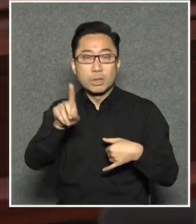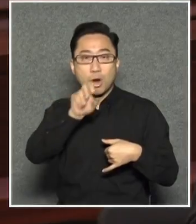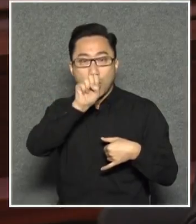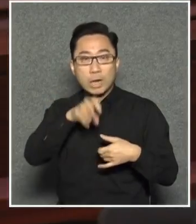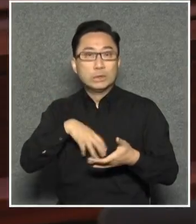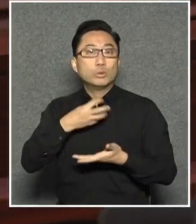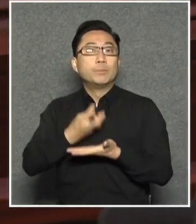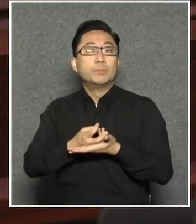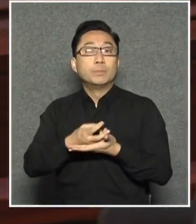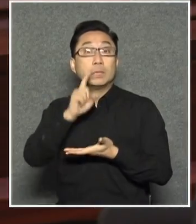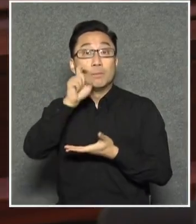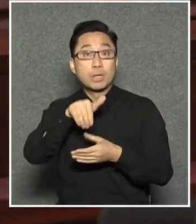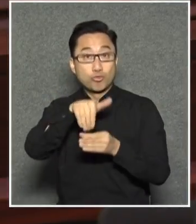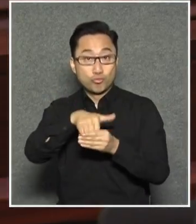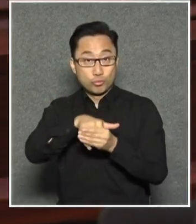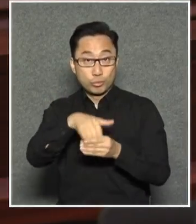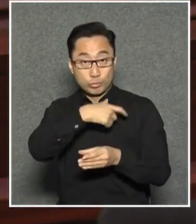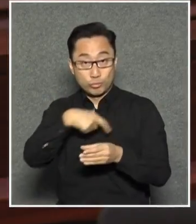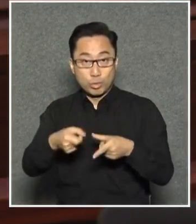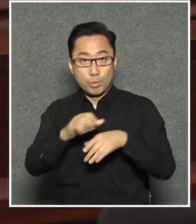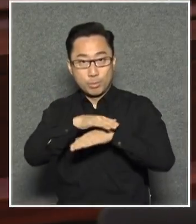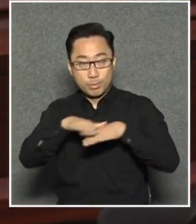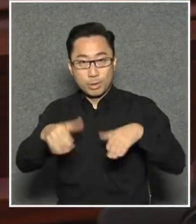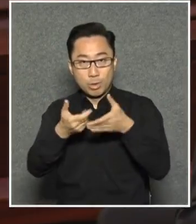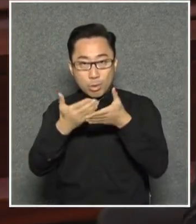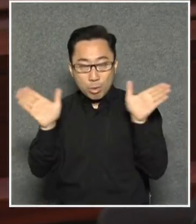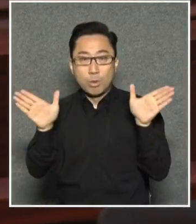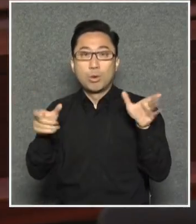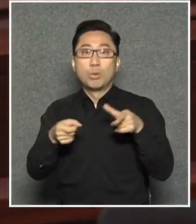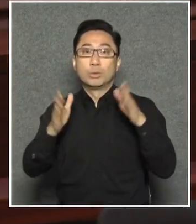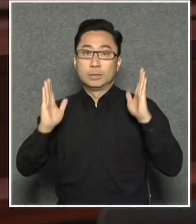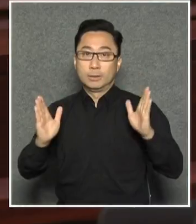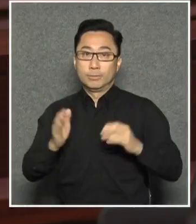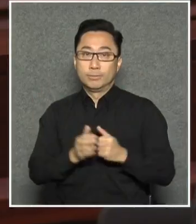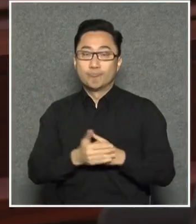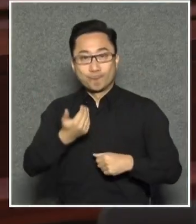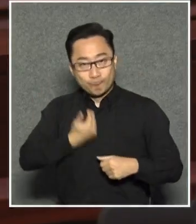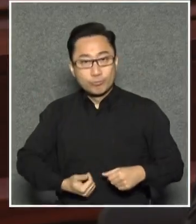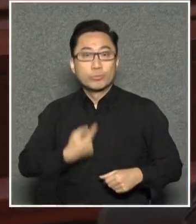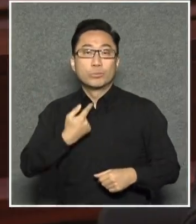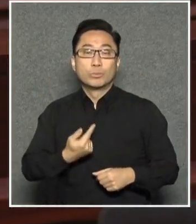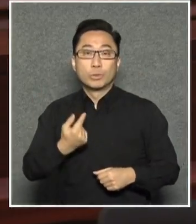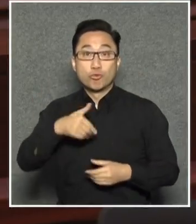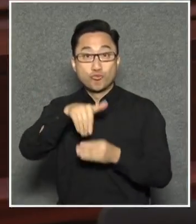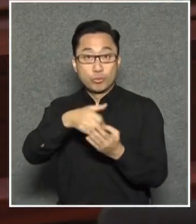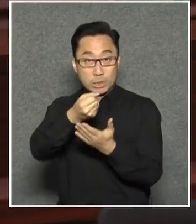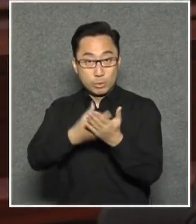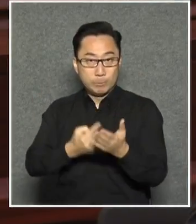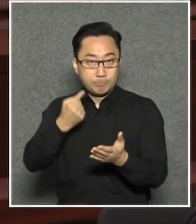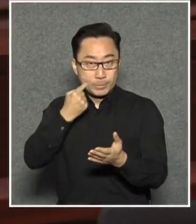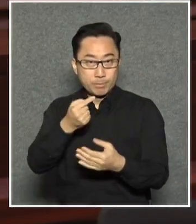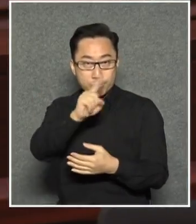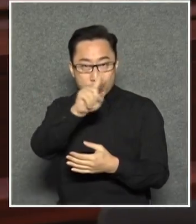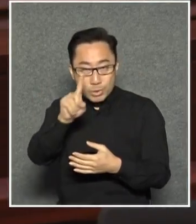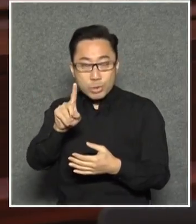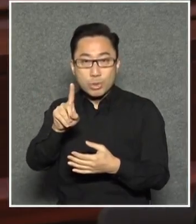因為選舉是需要公開、公平、公正、誠實來進行，同埋我哋選舉嘅條例係好嚴格嘅。任何人如果